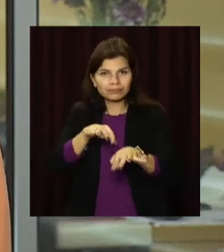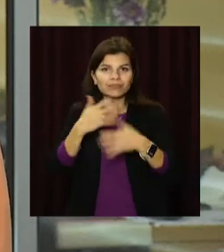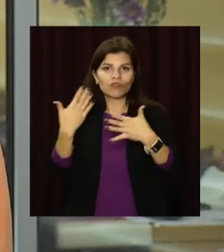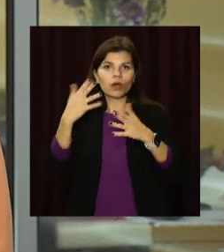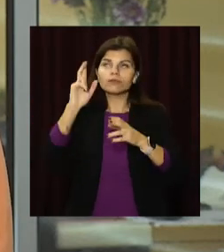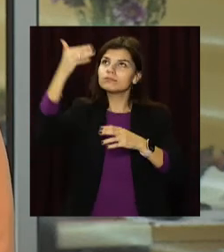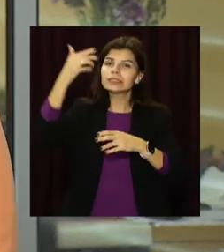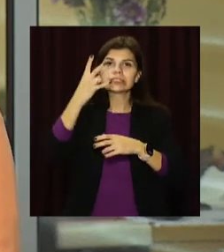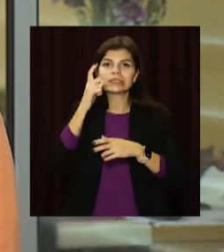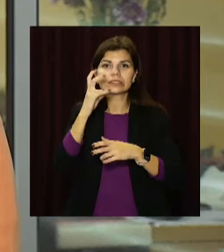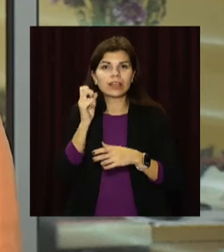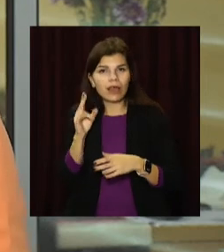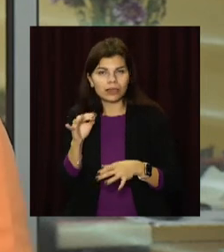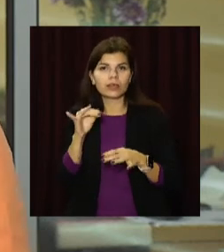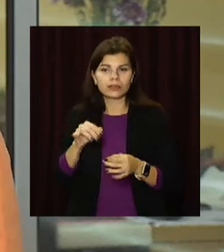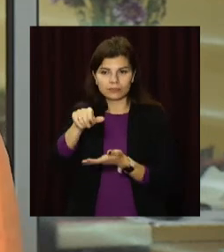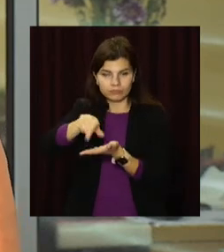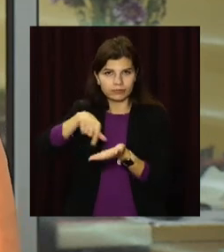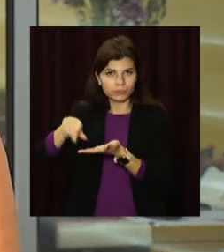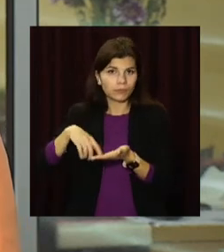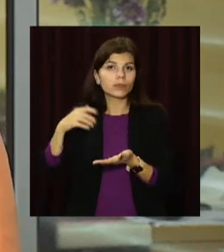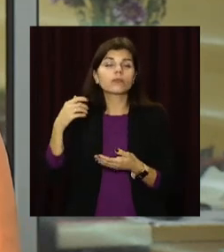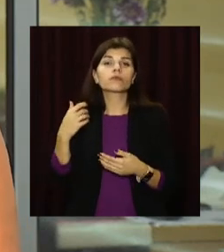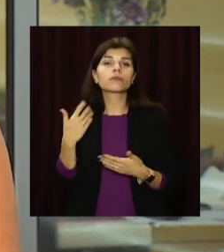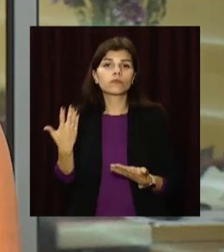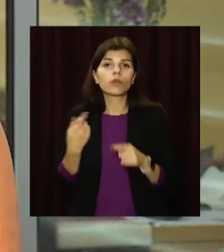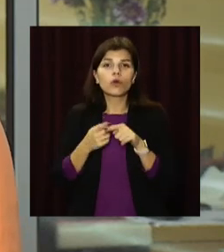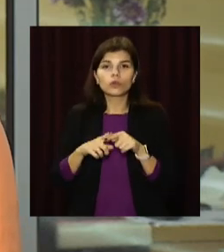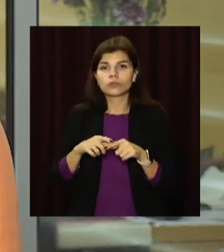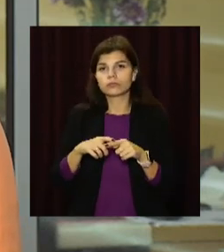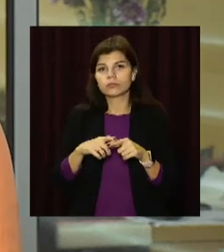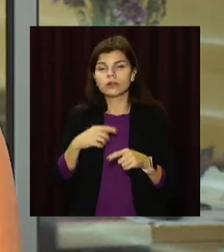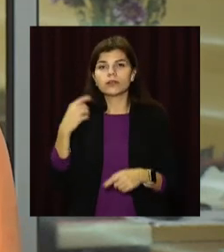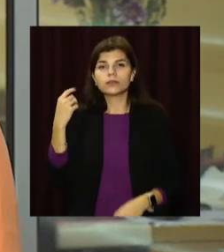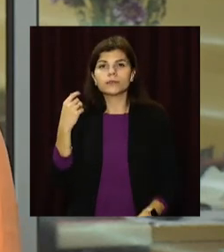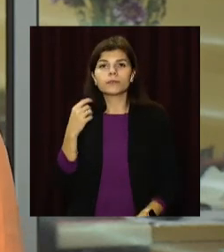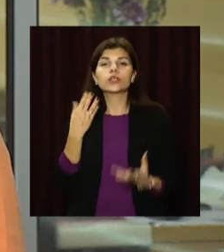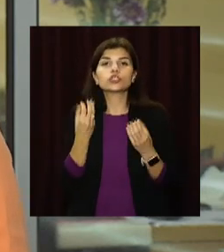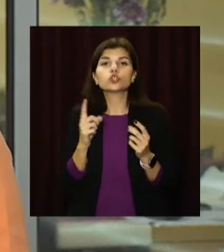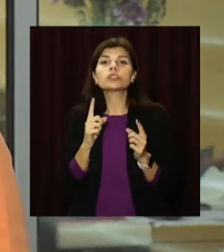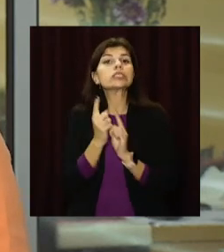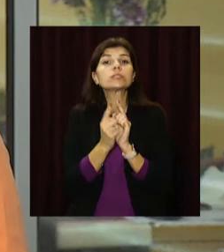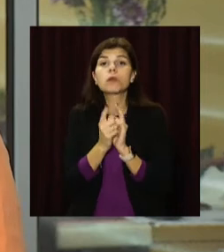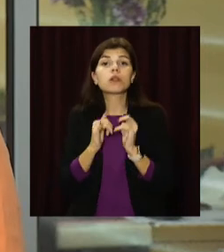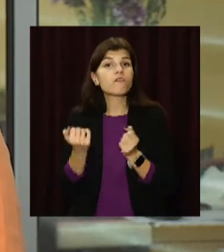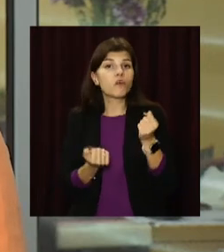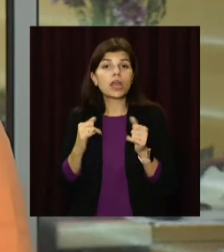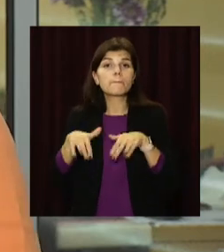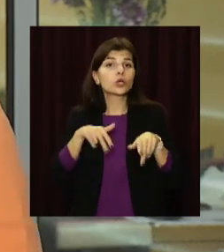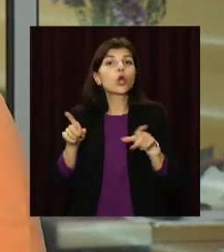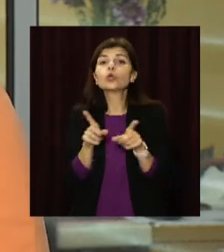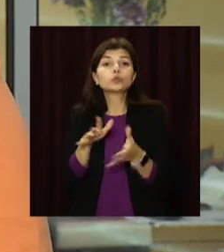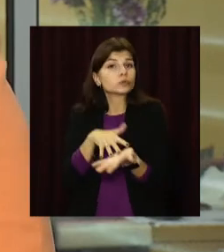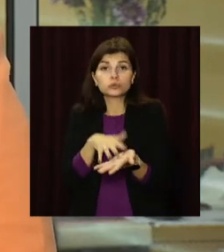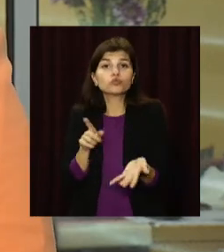до національних стандартів, які розробили за вимогами Конвенції про дорожні знаки та сигнали. Що зміниться для водіїв та пішоходів –